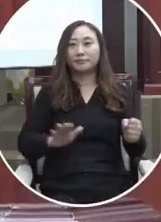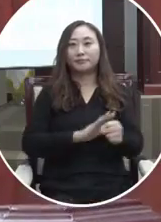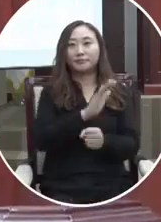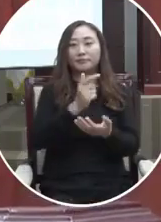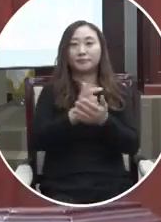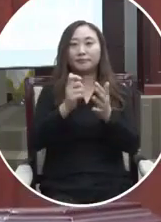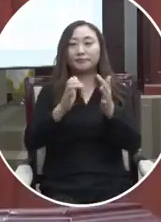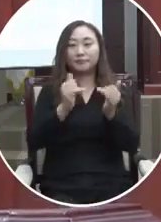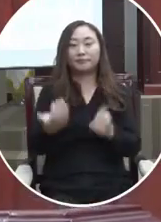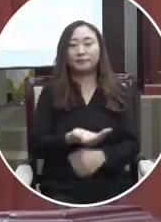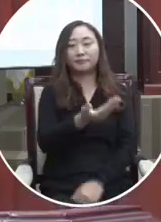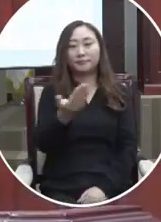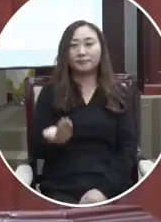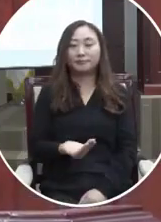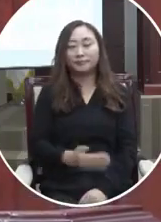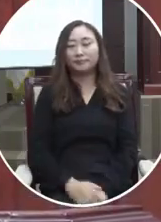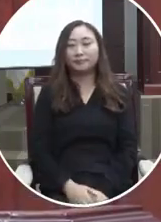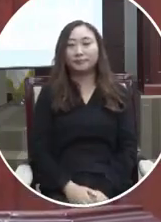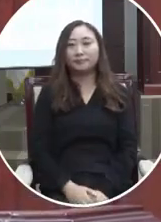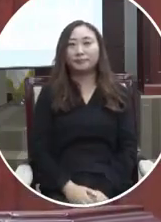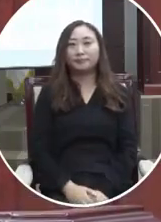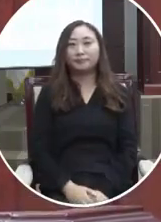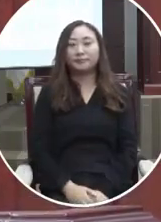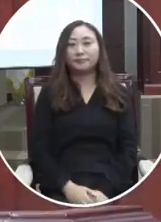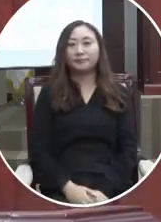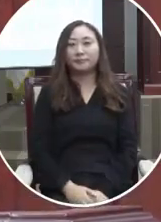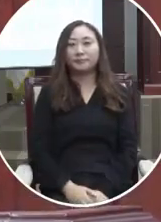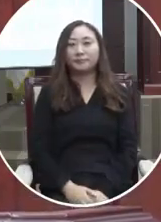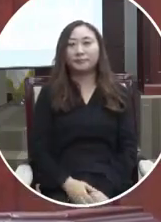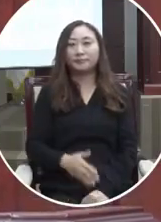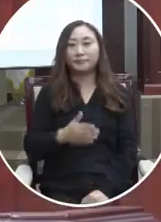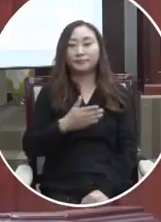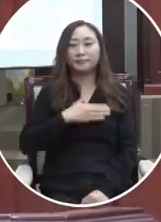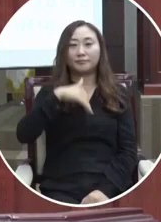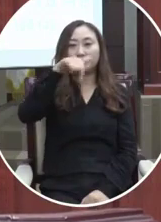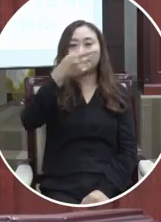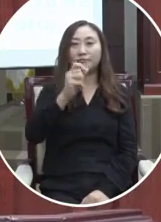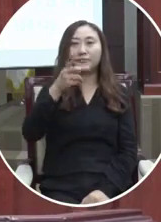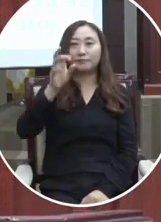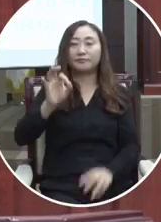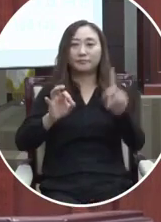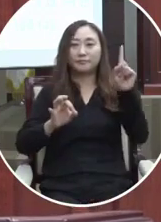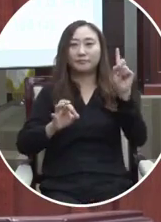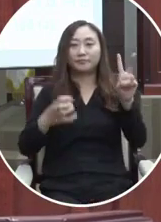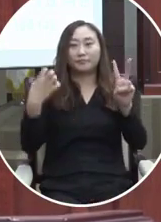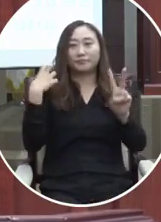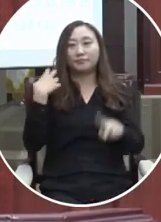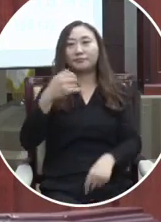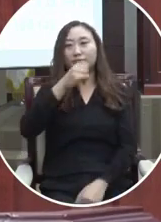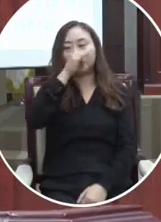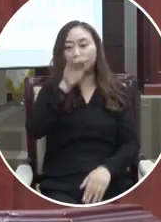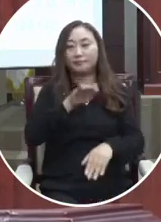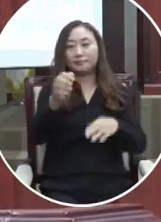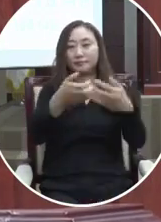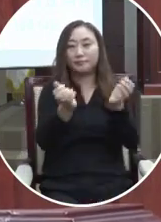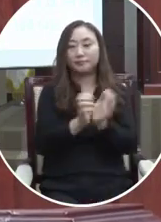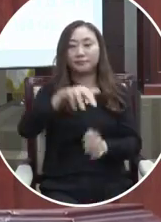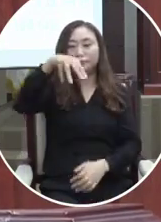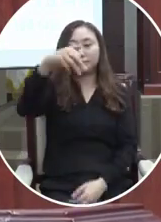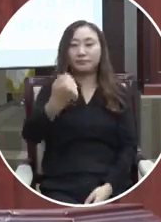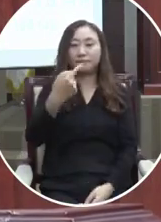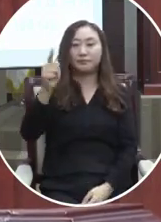사랑하는 노원 주민 여러분 저는 공릉 1 2동을 지역으로 두고 있는 진보당